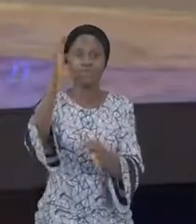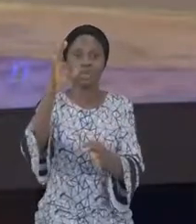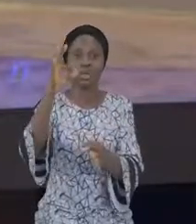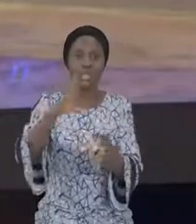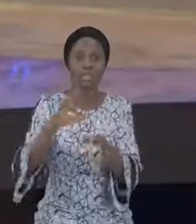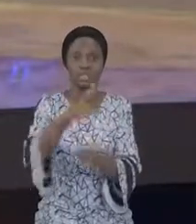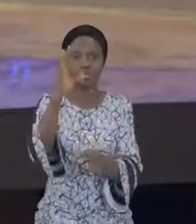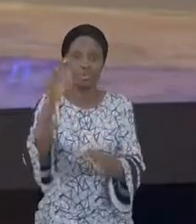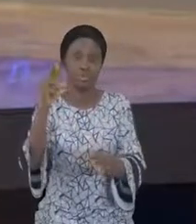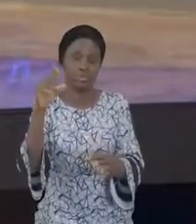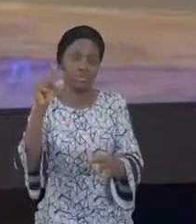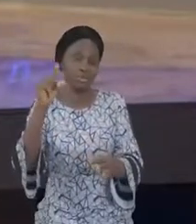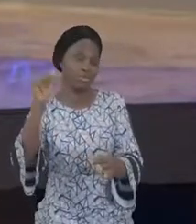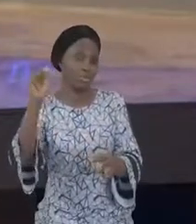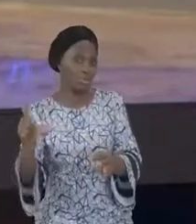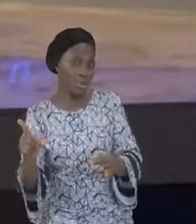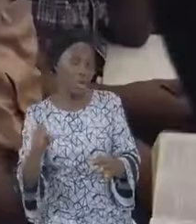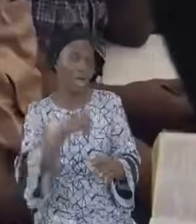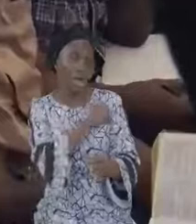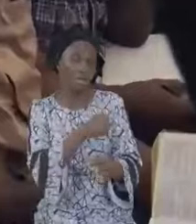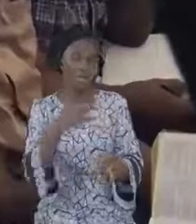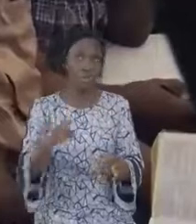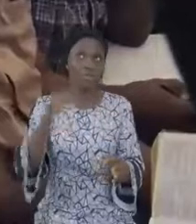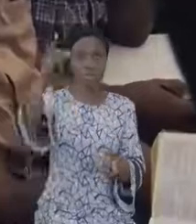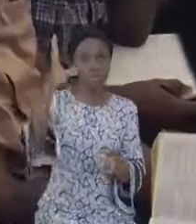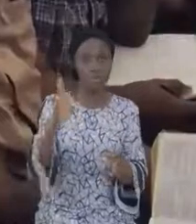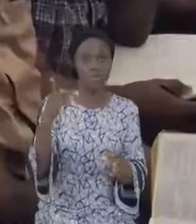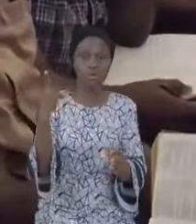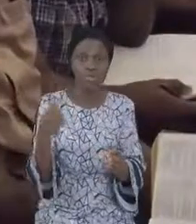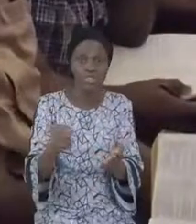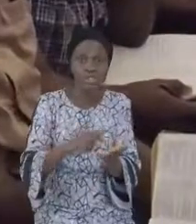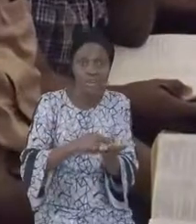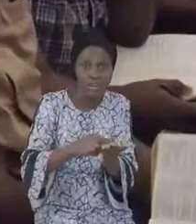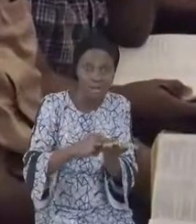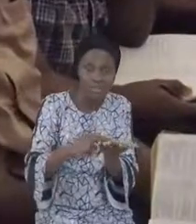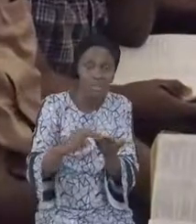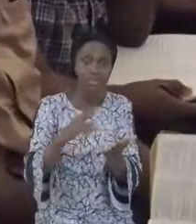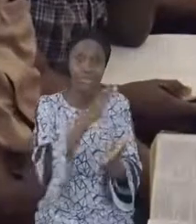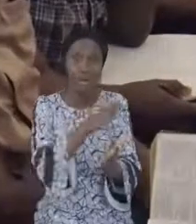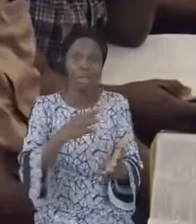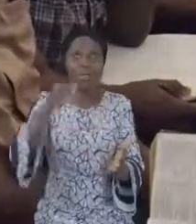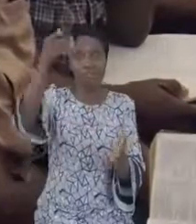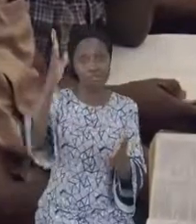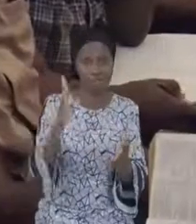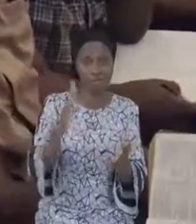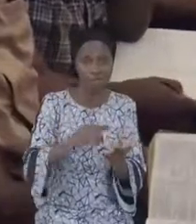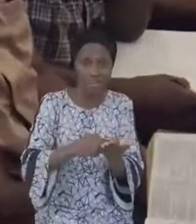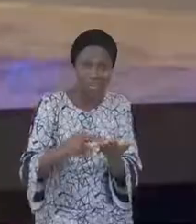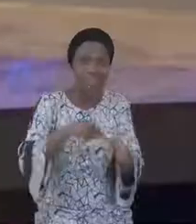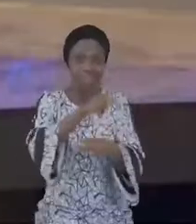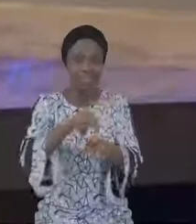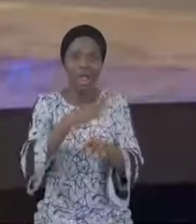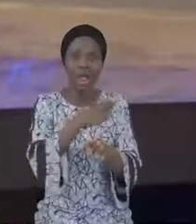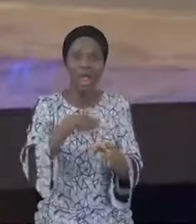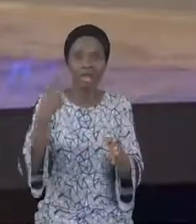la nature the de righteous Dieu, caractère of de God, the righteous Dieu, nature, la nature and the